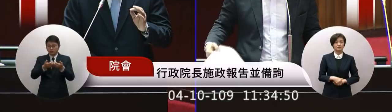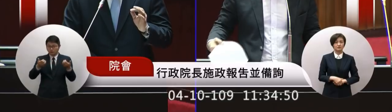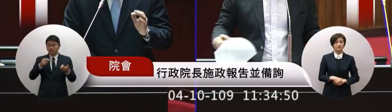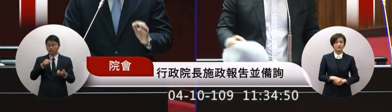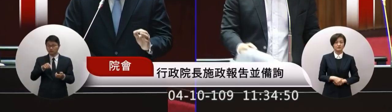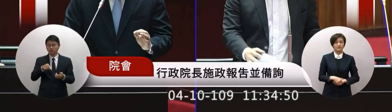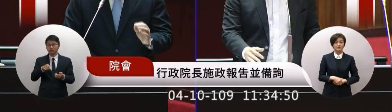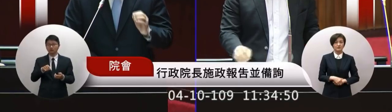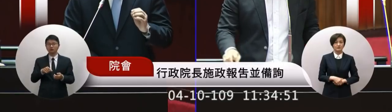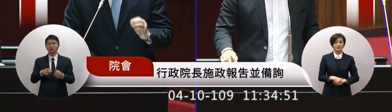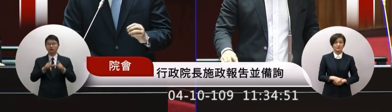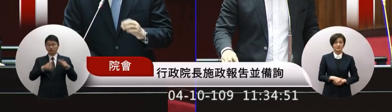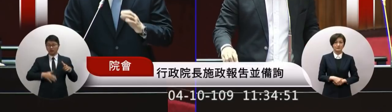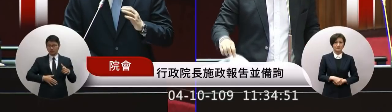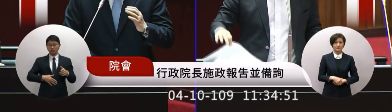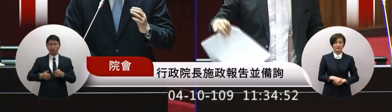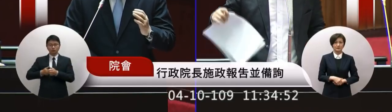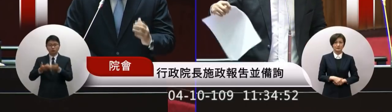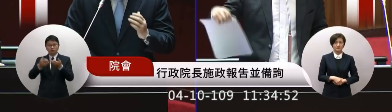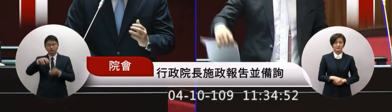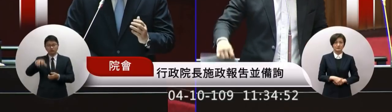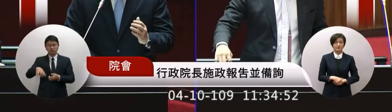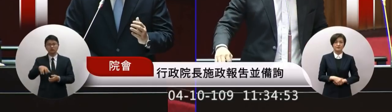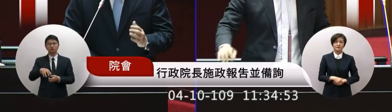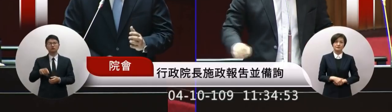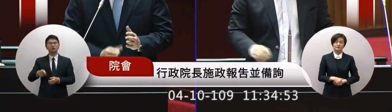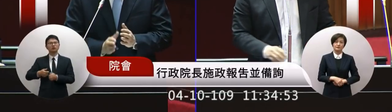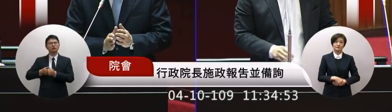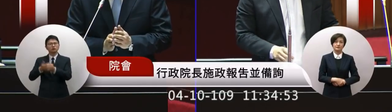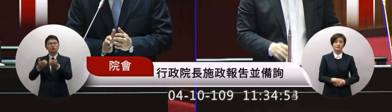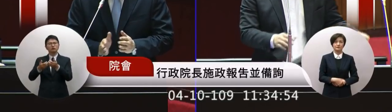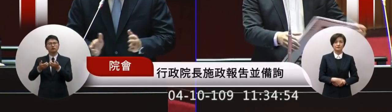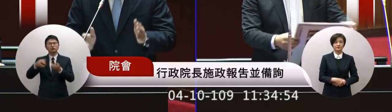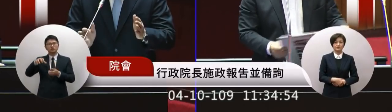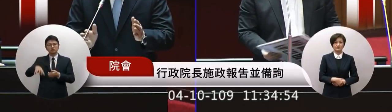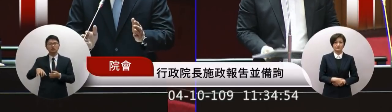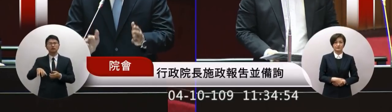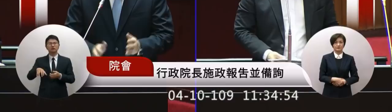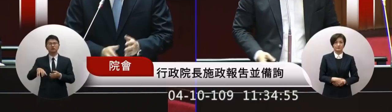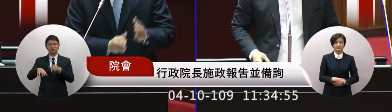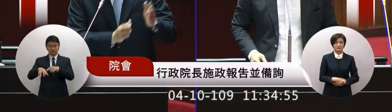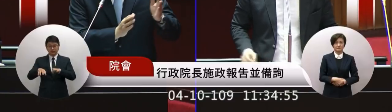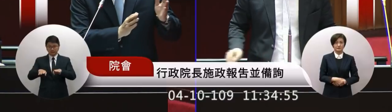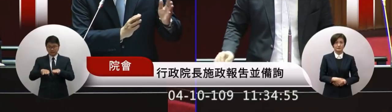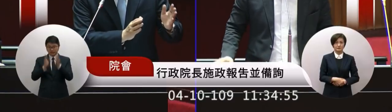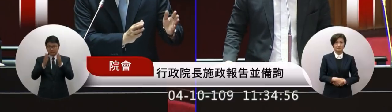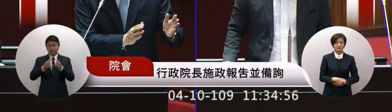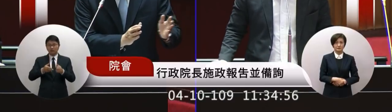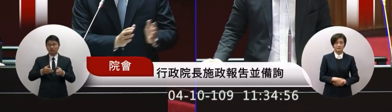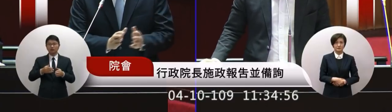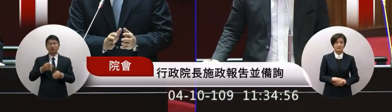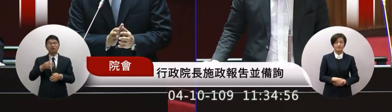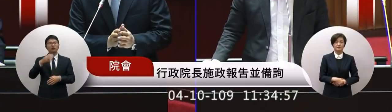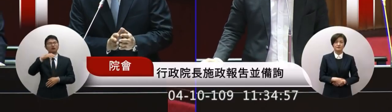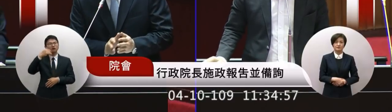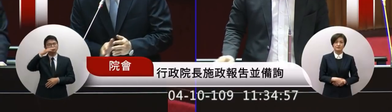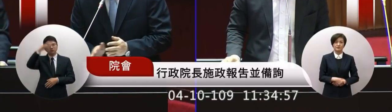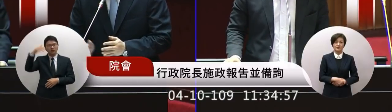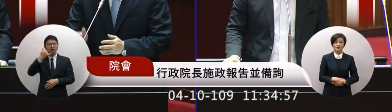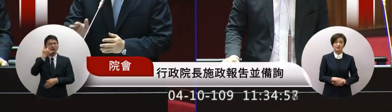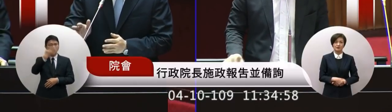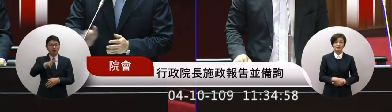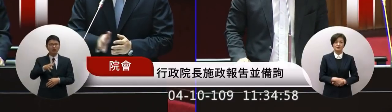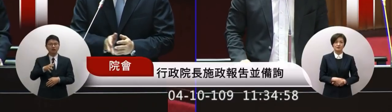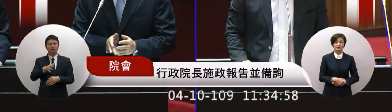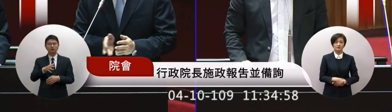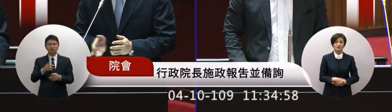么大多堆分吼？这追分车站就是为了分歧啊，就是海线吼，一方面要甲